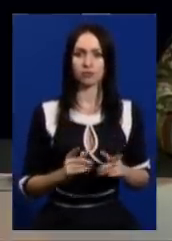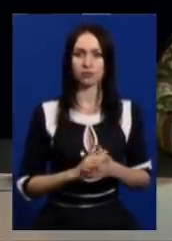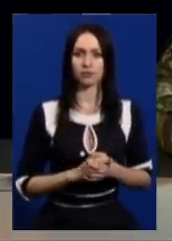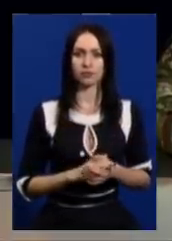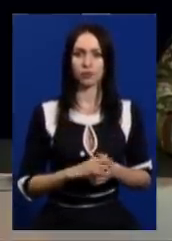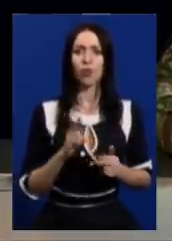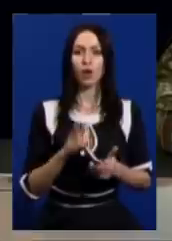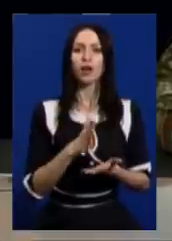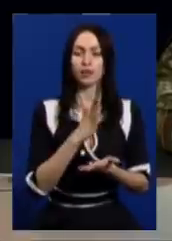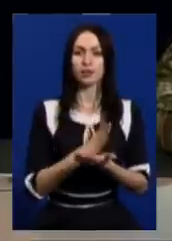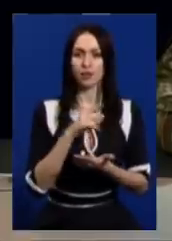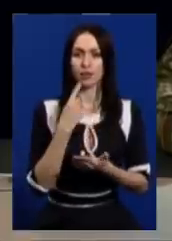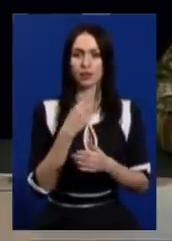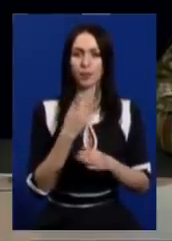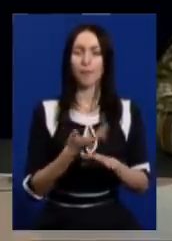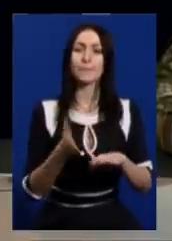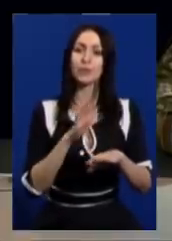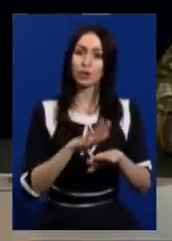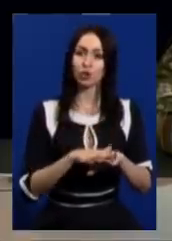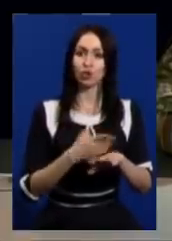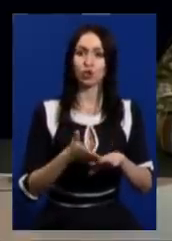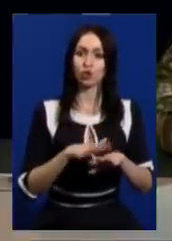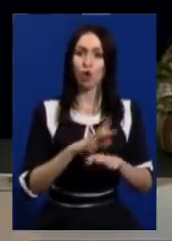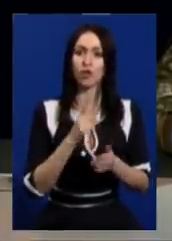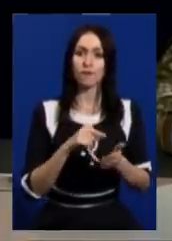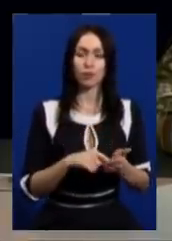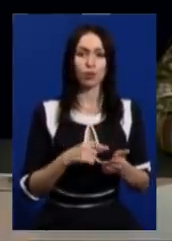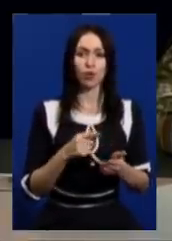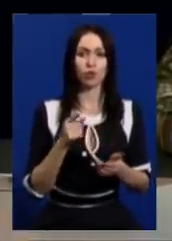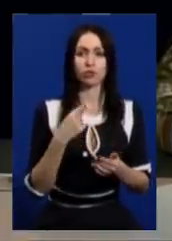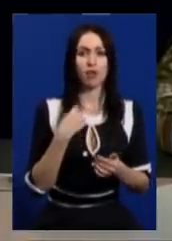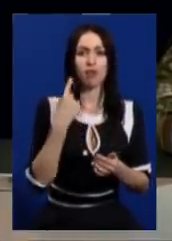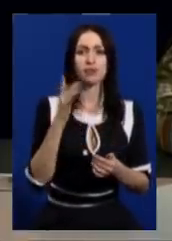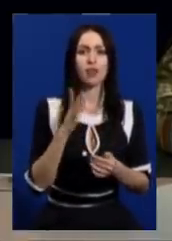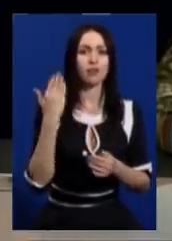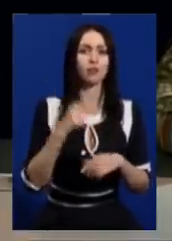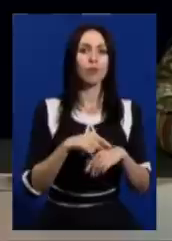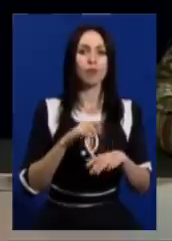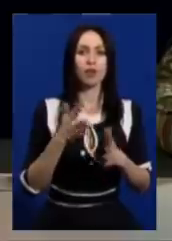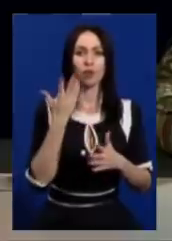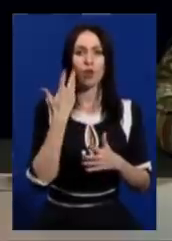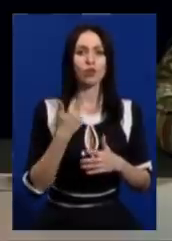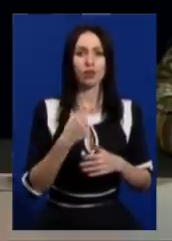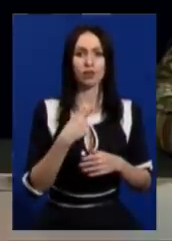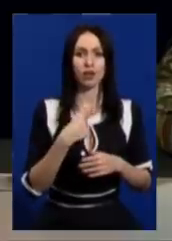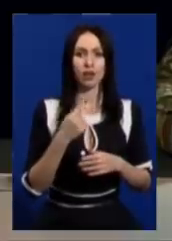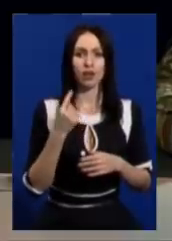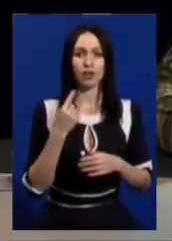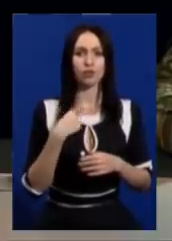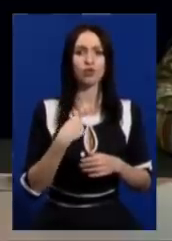Як є, кажіть? Сложний вопрос. Я не задумувався на той момент, коли я жила гражданською життю, що я